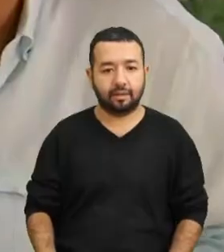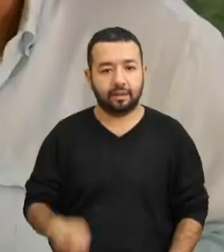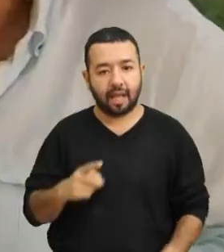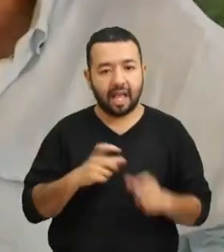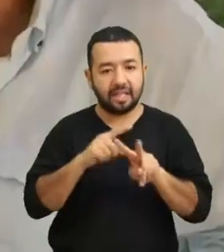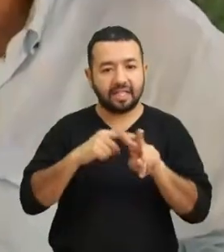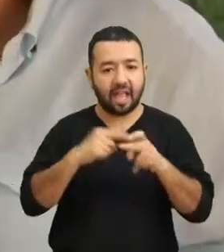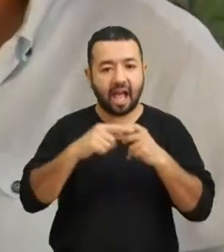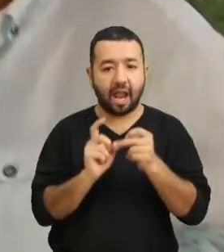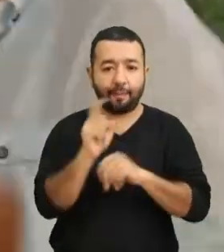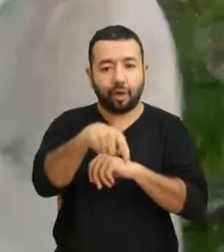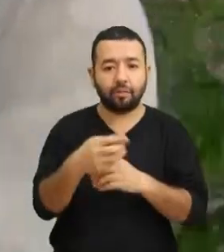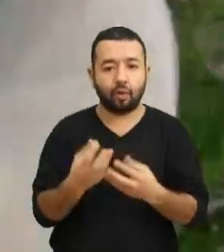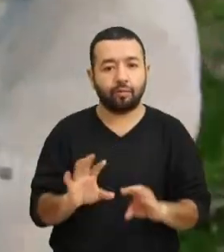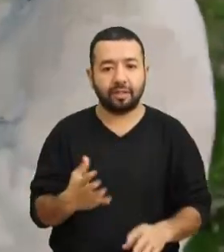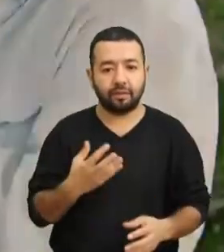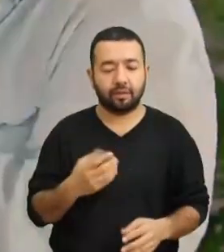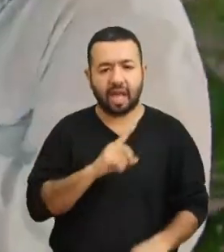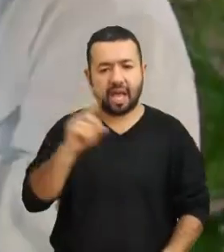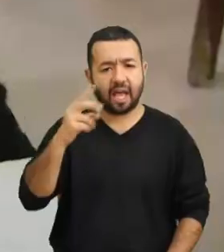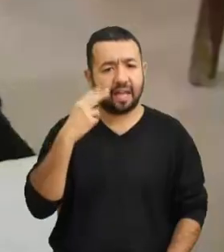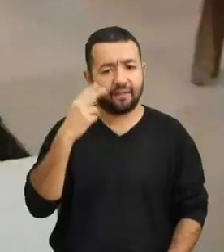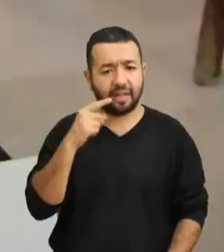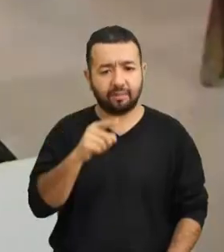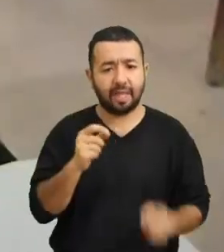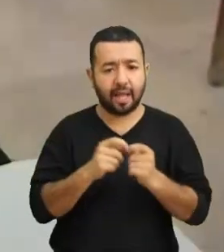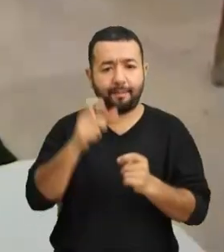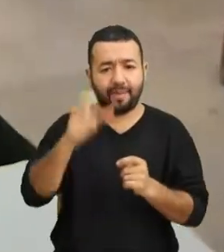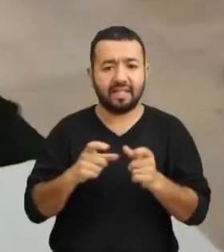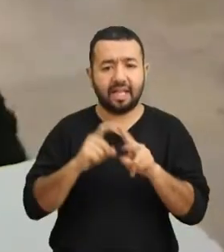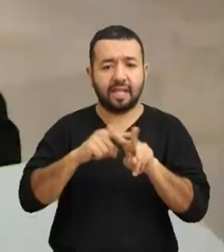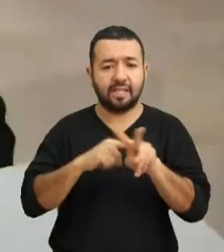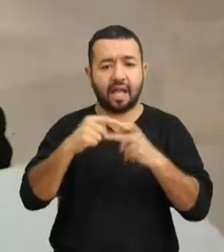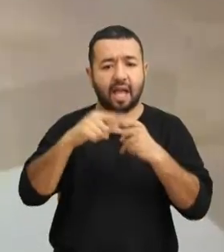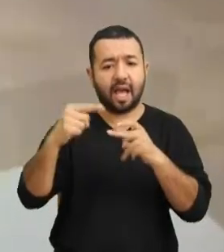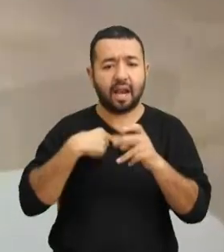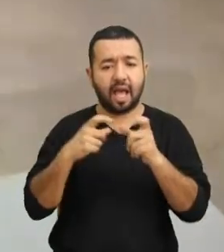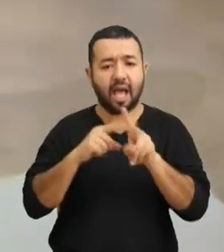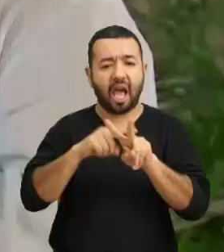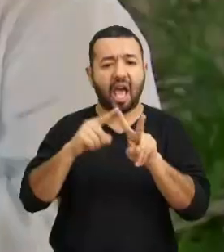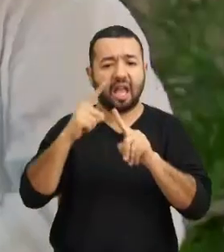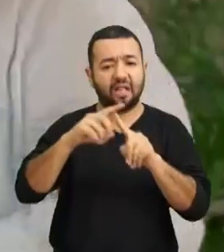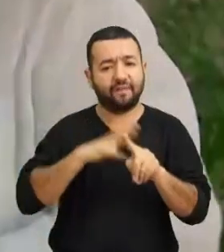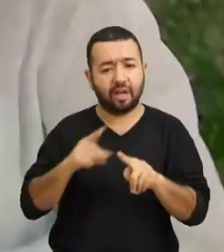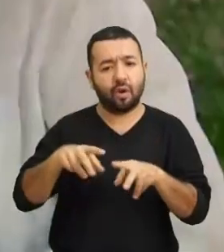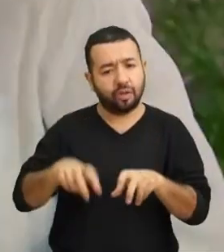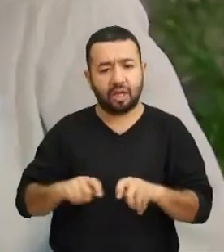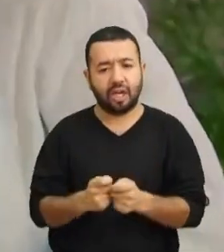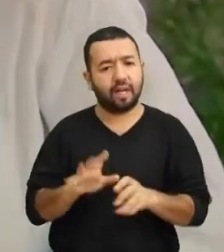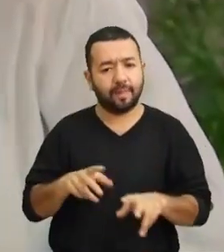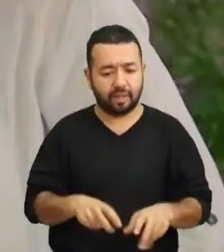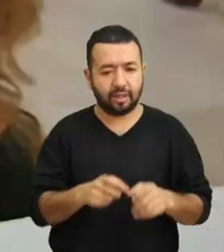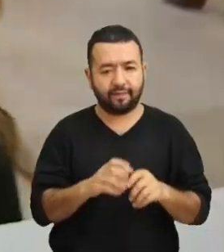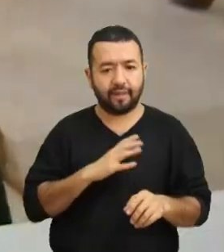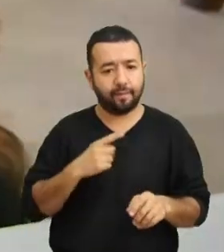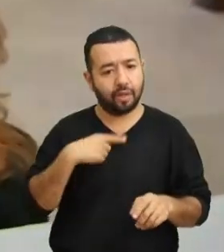sakarlık sana bulaşmış olmasın. Hayır efendim. Size Biricik'in sakar olduğunu kanıtlayacağım. Sandalye hala kırılmadı, duruyor.